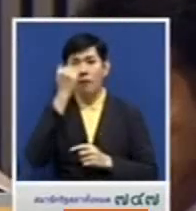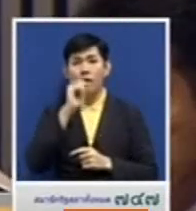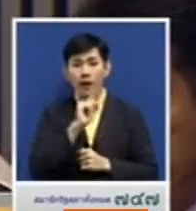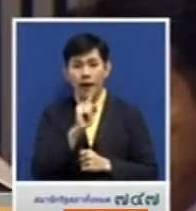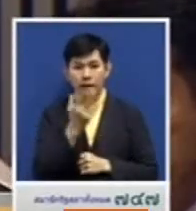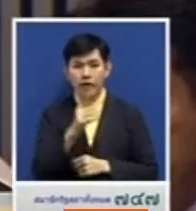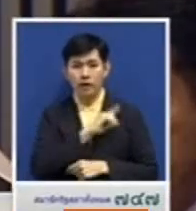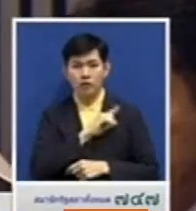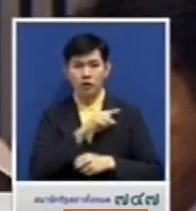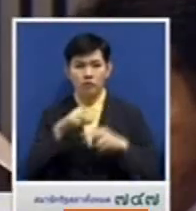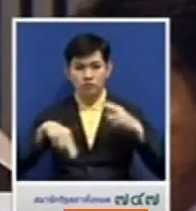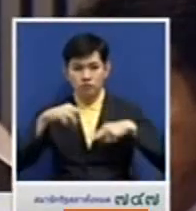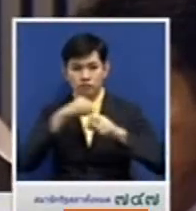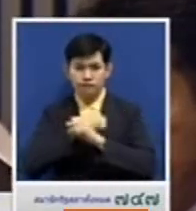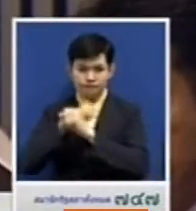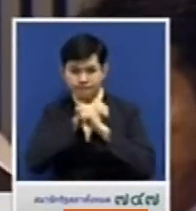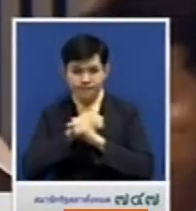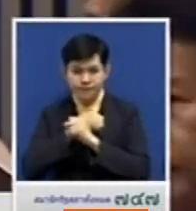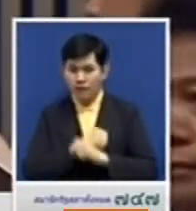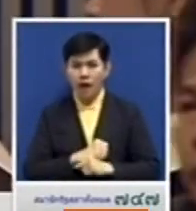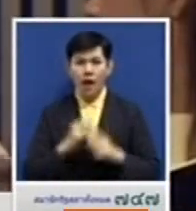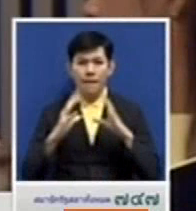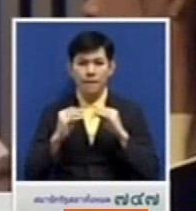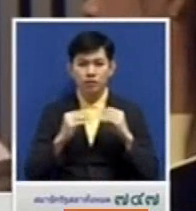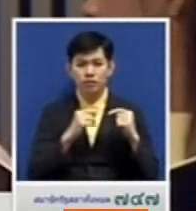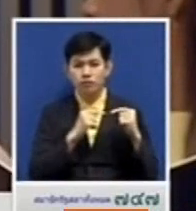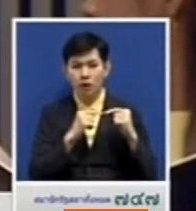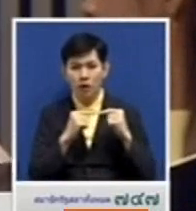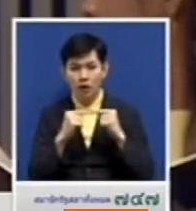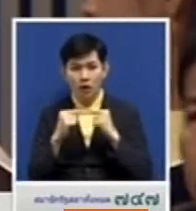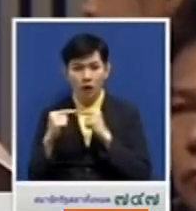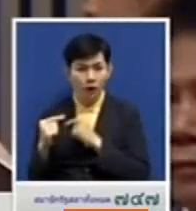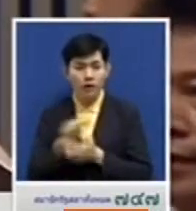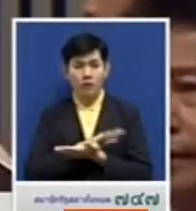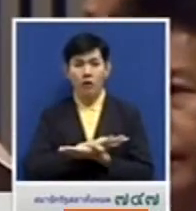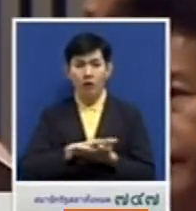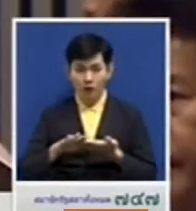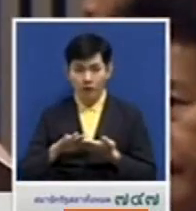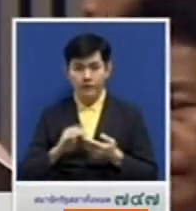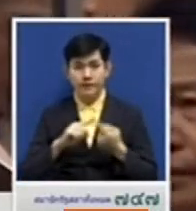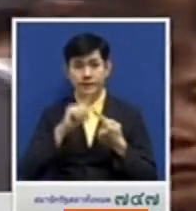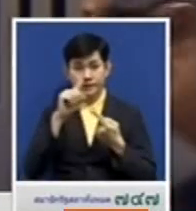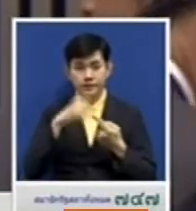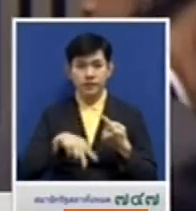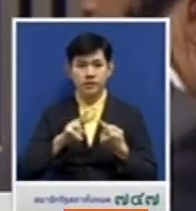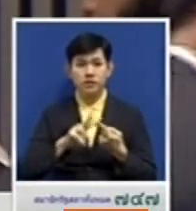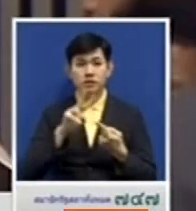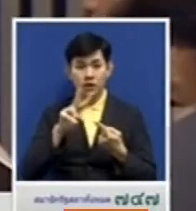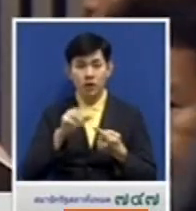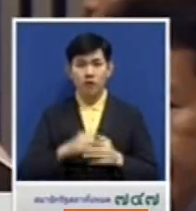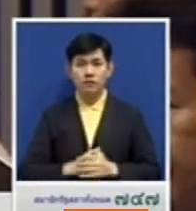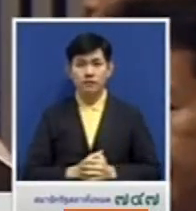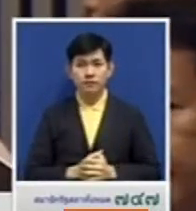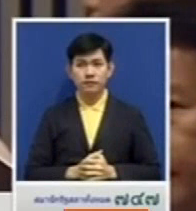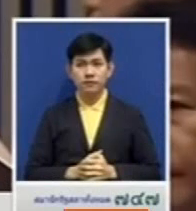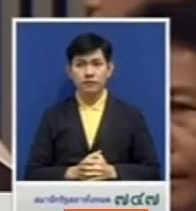ต้องคุมการประชุมอภิปรายในสภานี้ด้วยความเรียบร้อยอันที่1นะครับอันที่2ก็คือว่